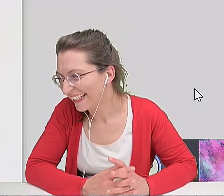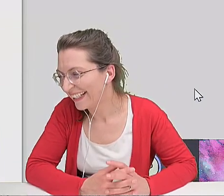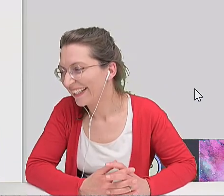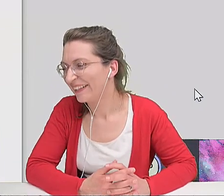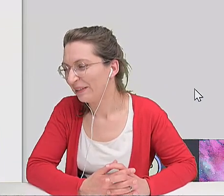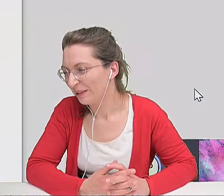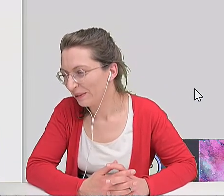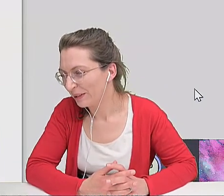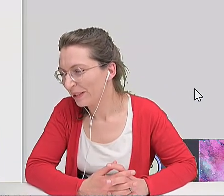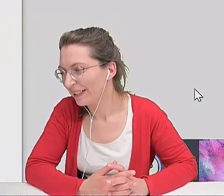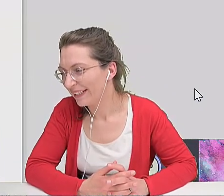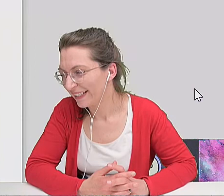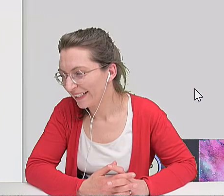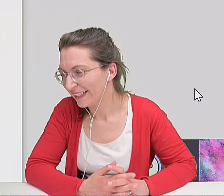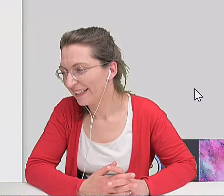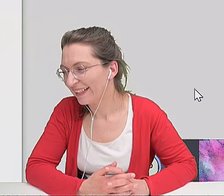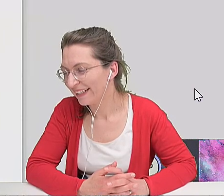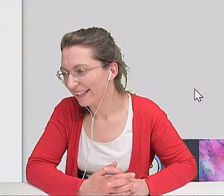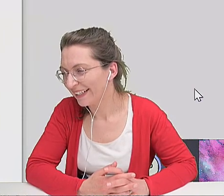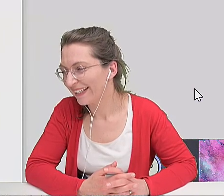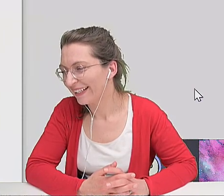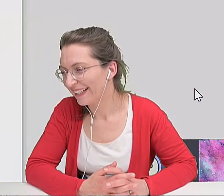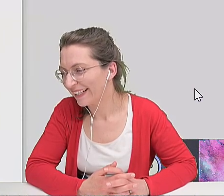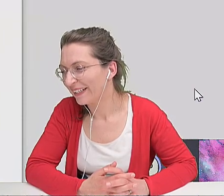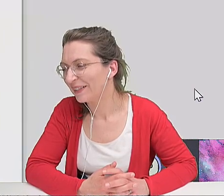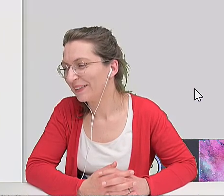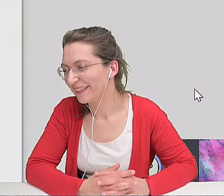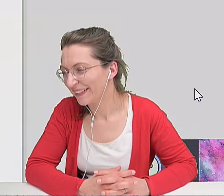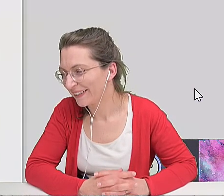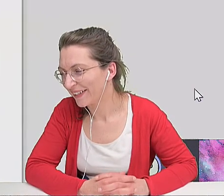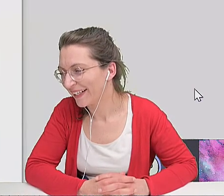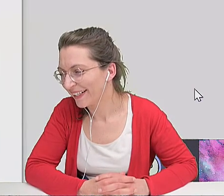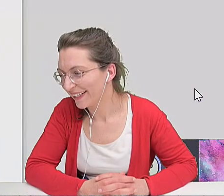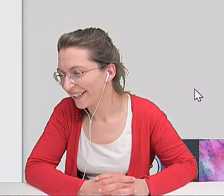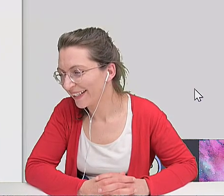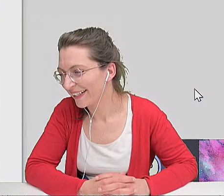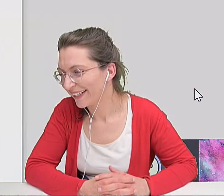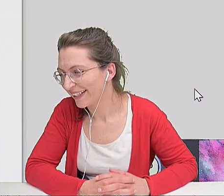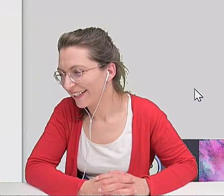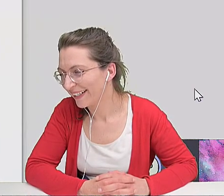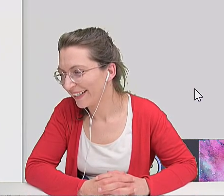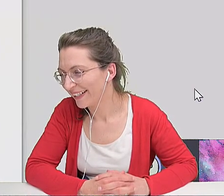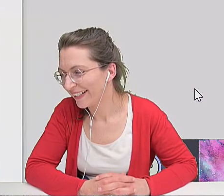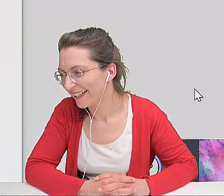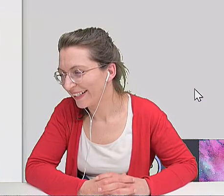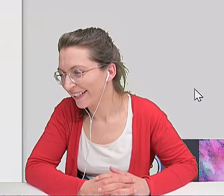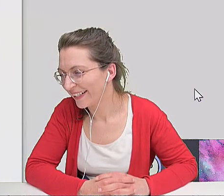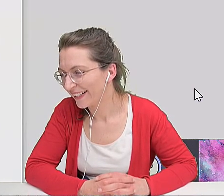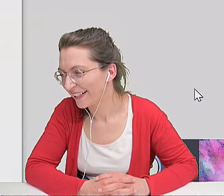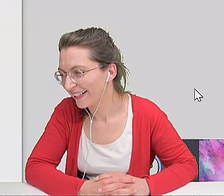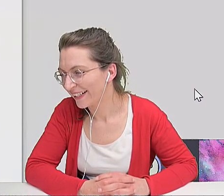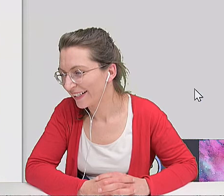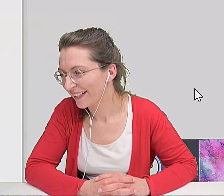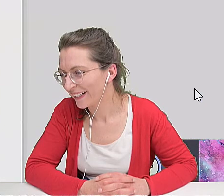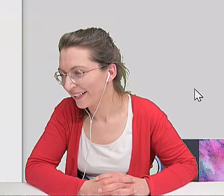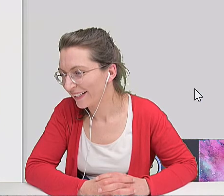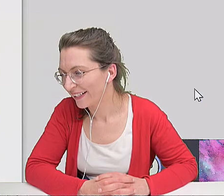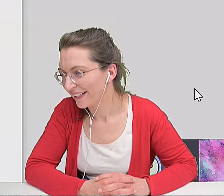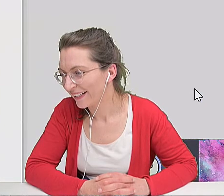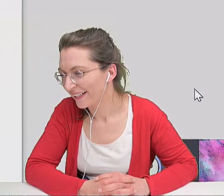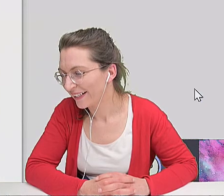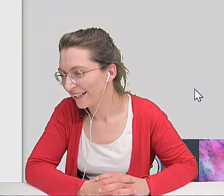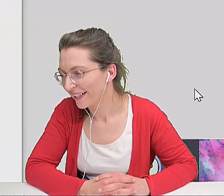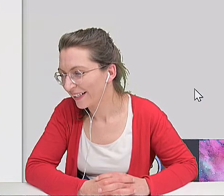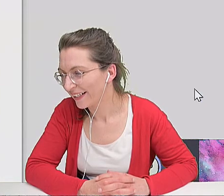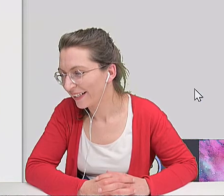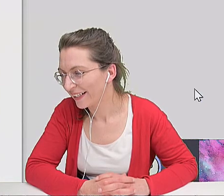vielen anderen Programmiersprachen, gibt es eine Funktion, die heißt min, die schreibe ich mal hin. Okay. Na, und dann muss ich A, B, C noch schreiben und muss natürlich brav